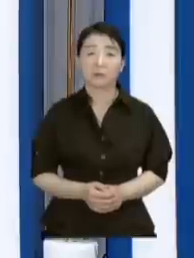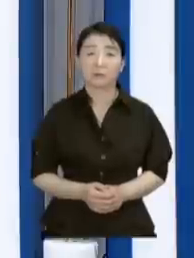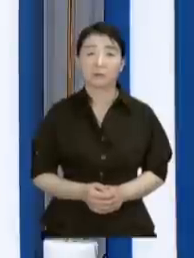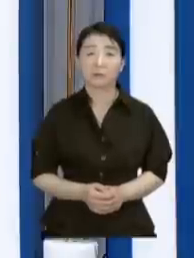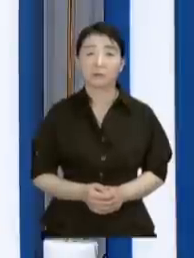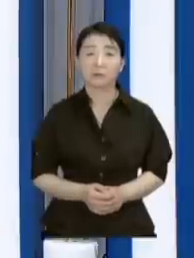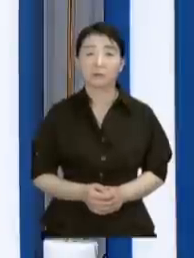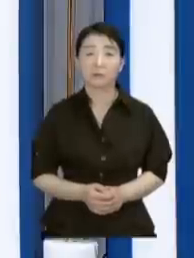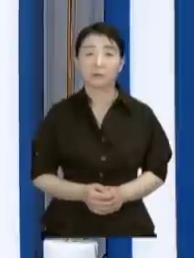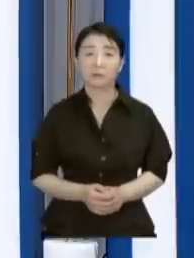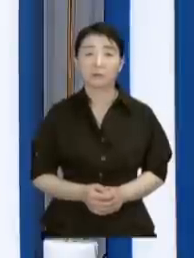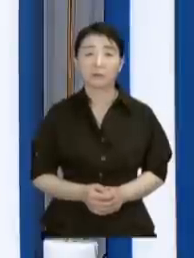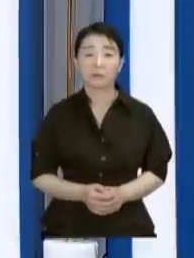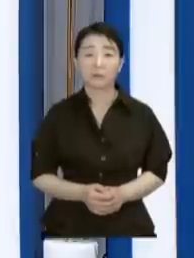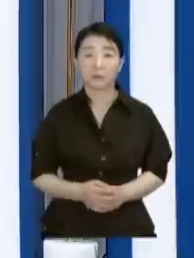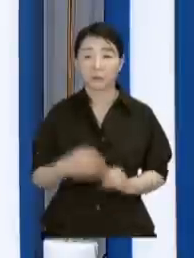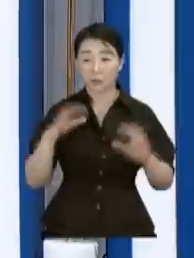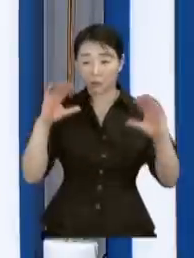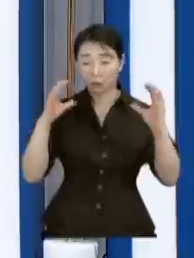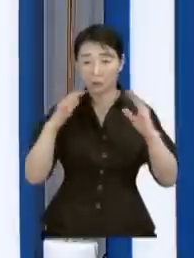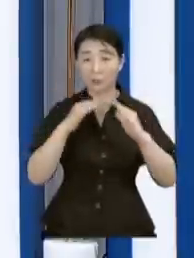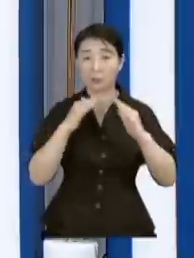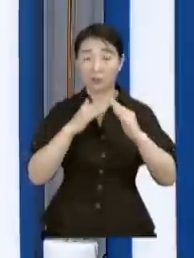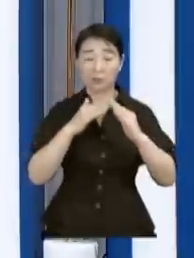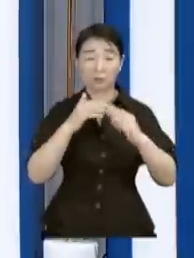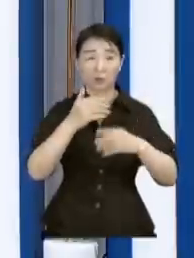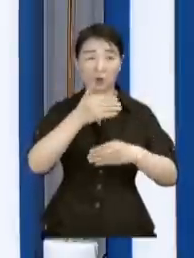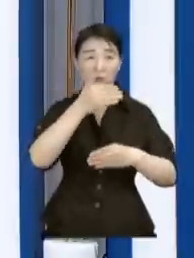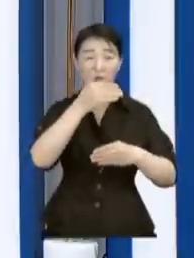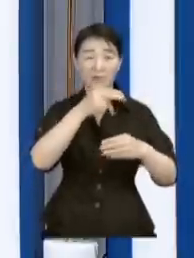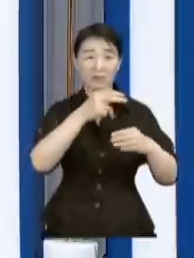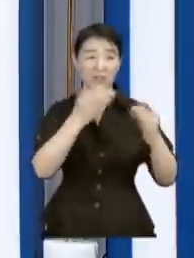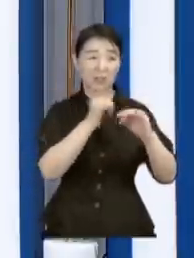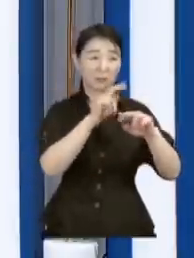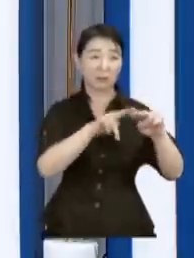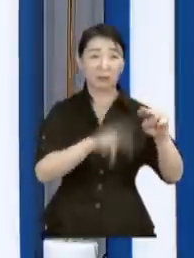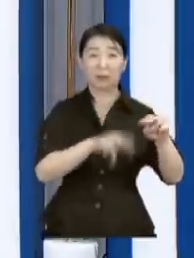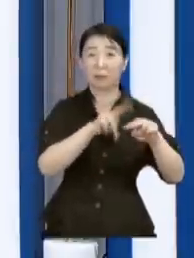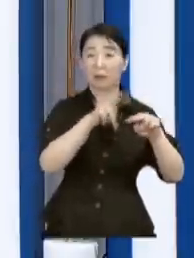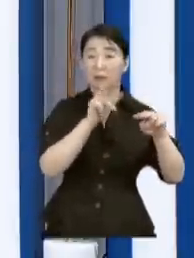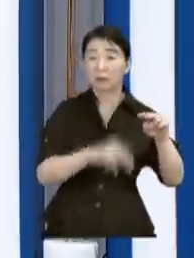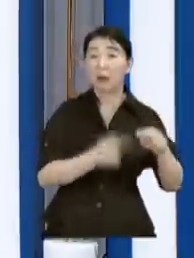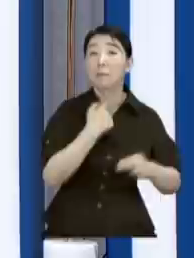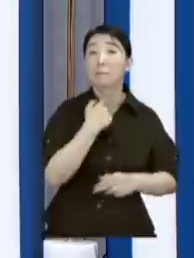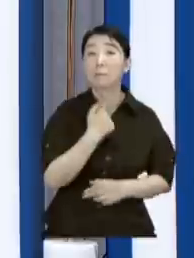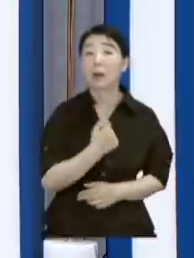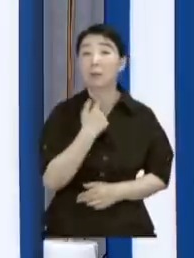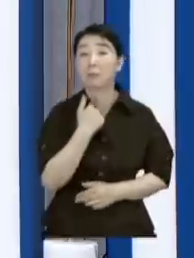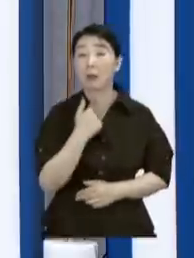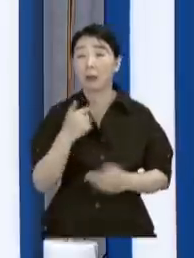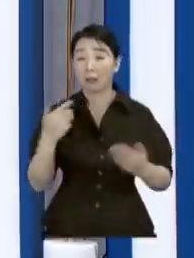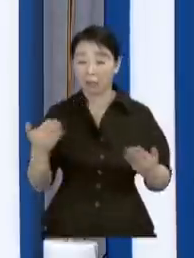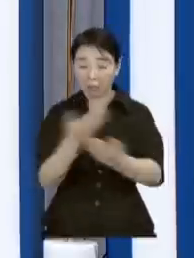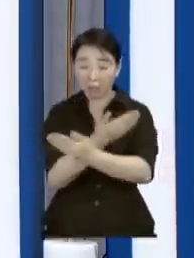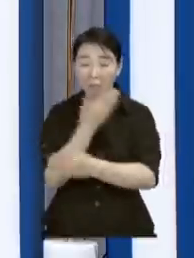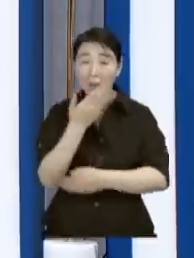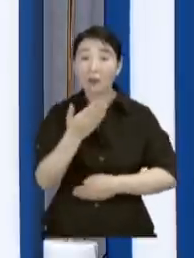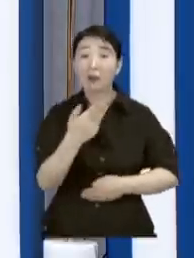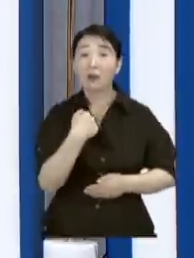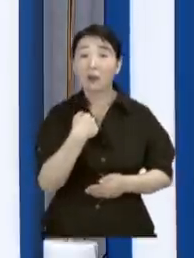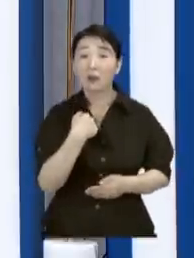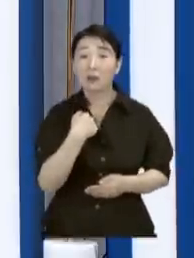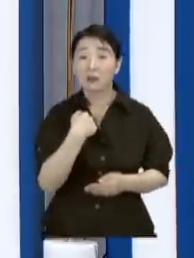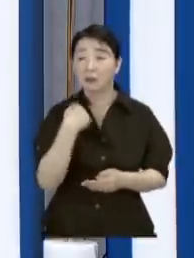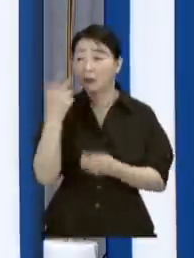이제 그 뭐죠 이렇게 어린이집에 문을 닫고 뭐 이렇게 교체되고 사람들이 나오는 그런 경험을 하면서 하나님이